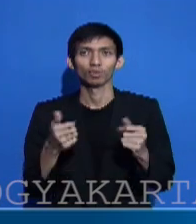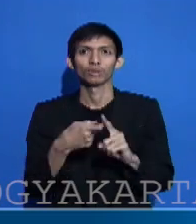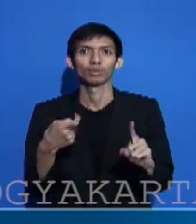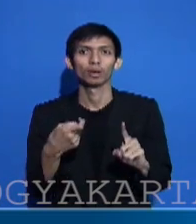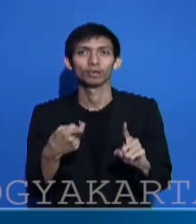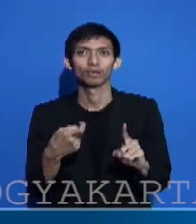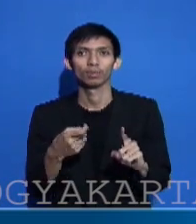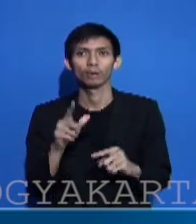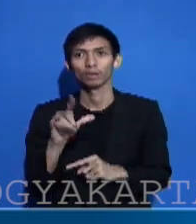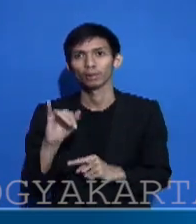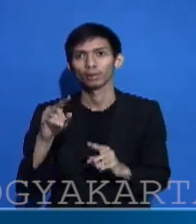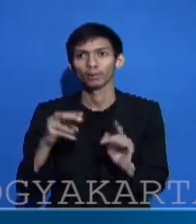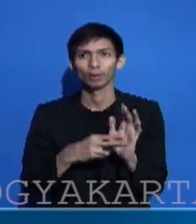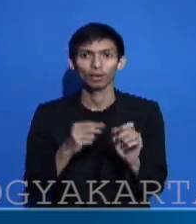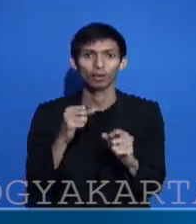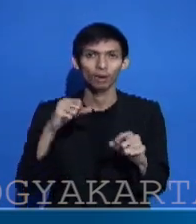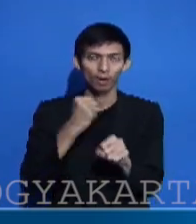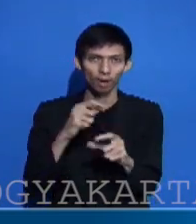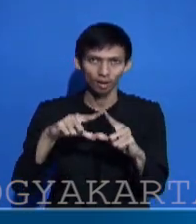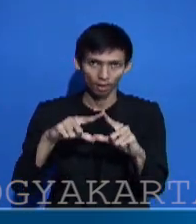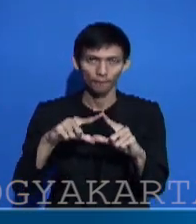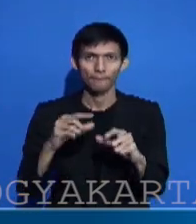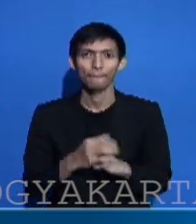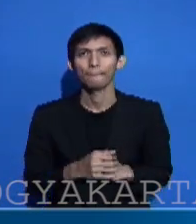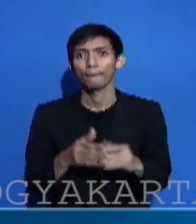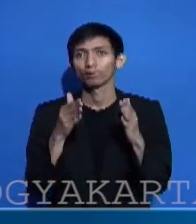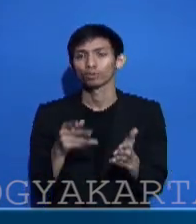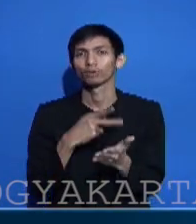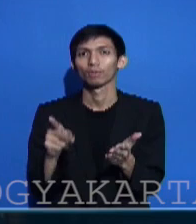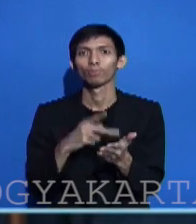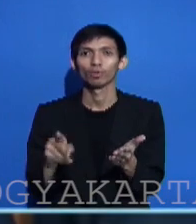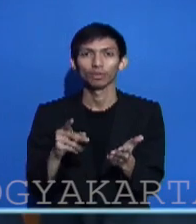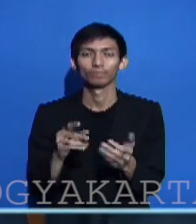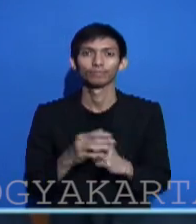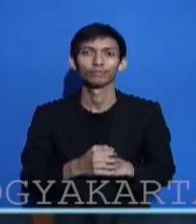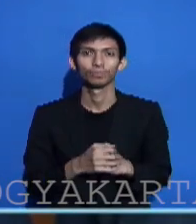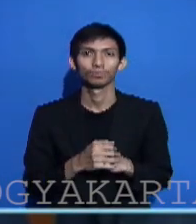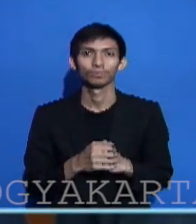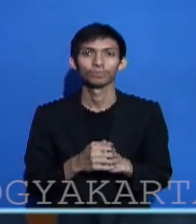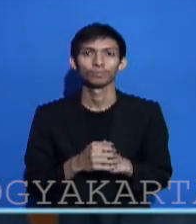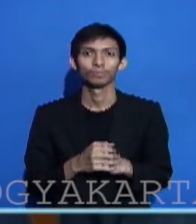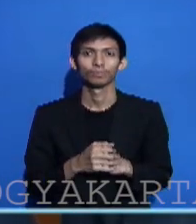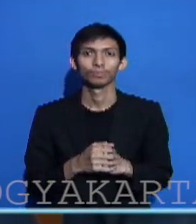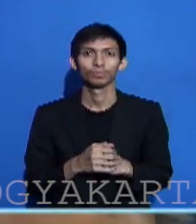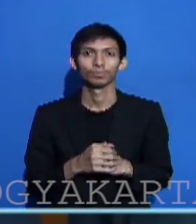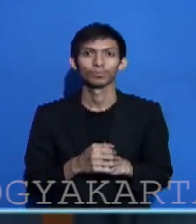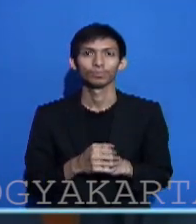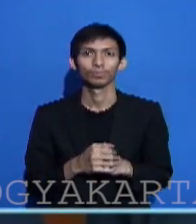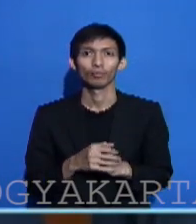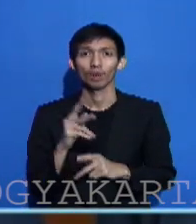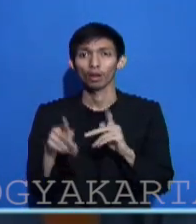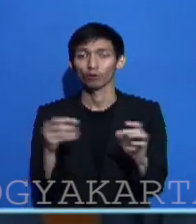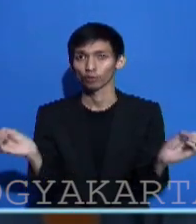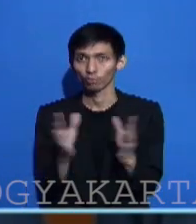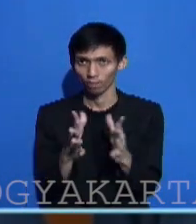oleh keluarga, orang-orang yang peduli pada sepak bola usia dini. Nah, kalau jumlahnya